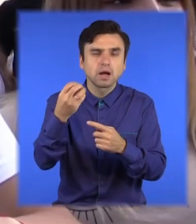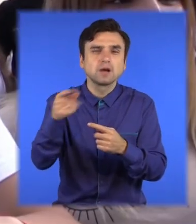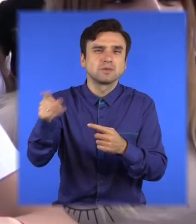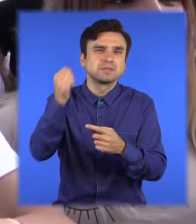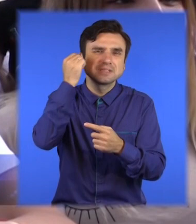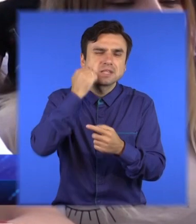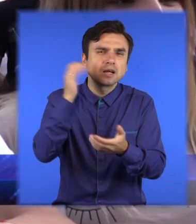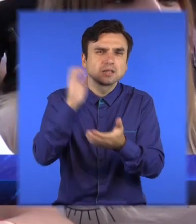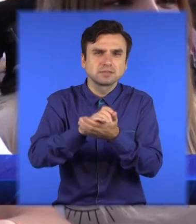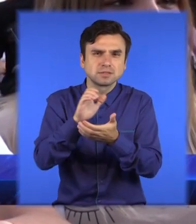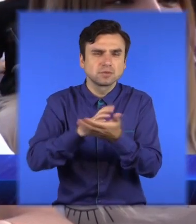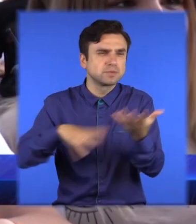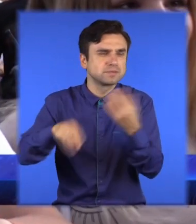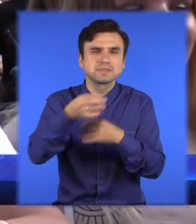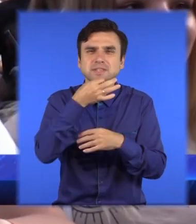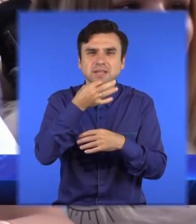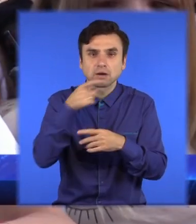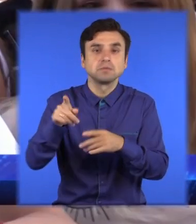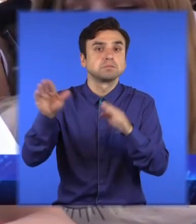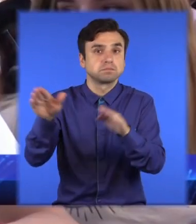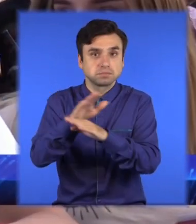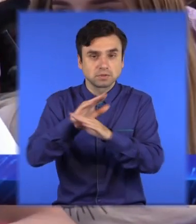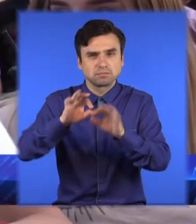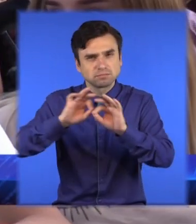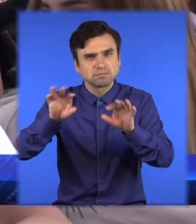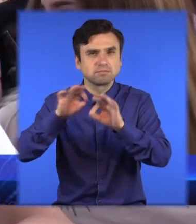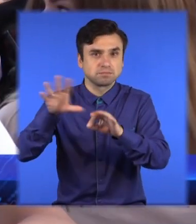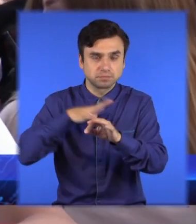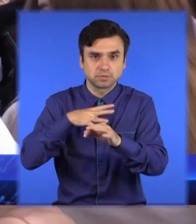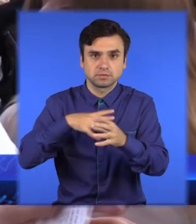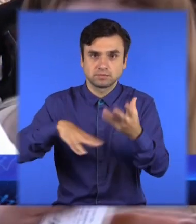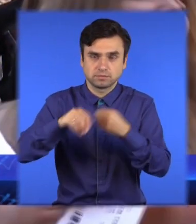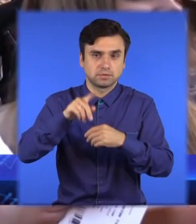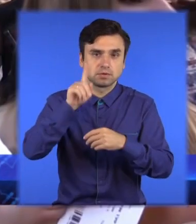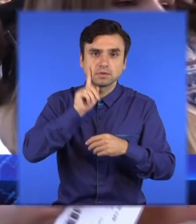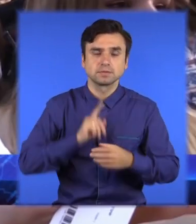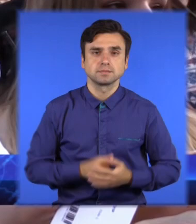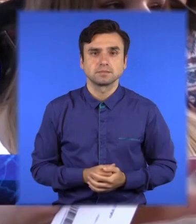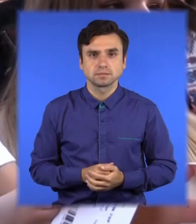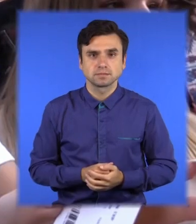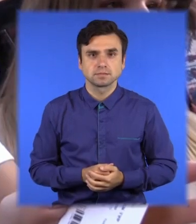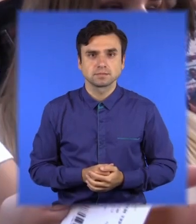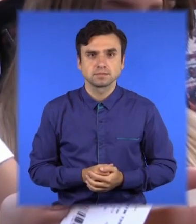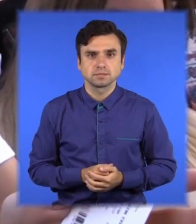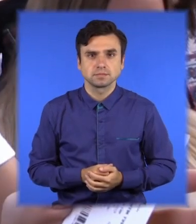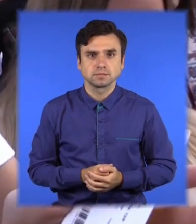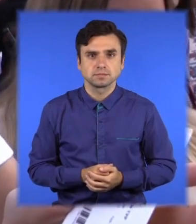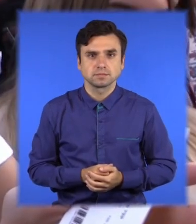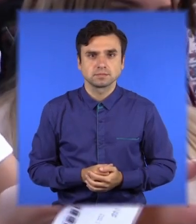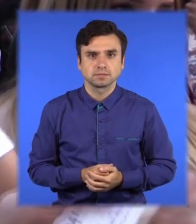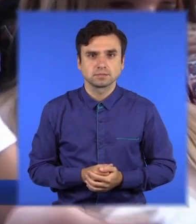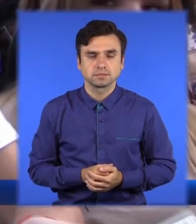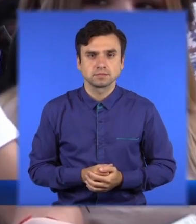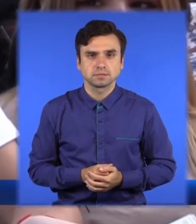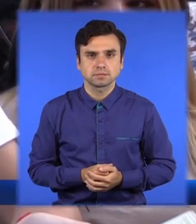запалу. Як і завжди, цей концерт був найкращий, найневеројатний. Ну, в принципі, Діма – це той чоловік, який устраює найкращі